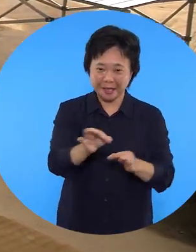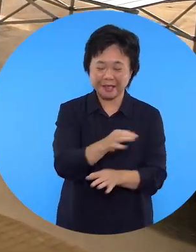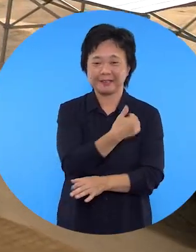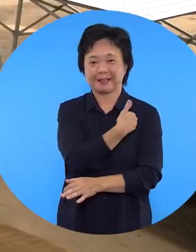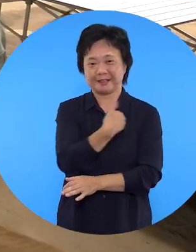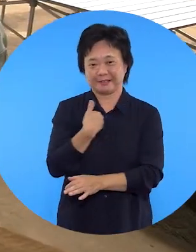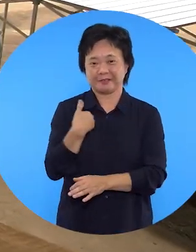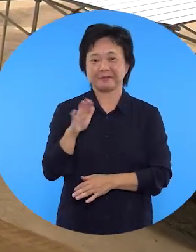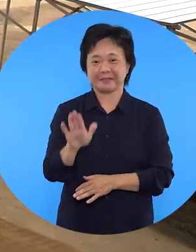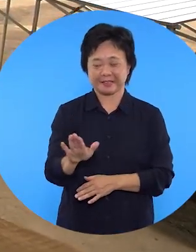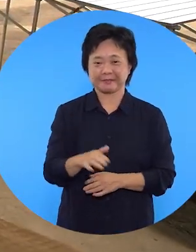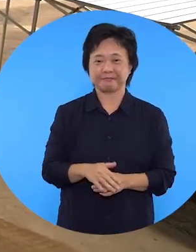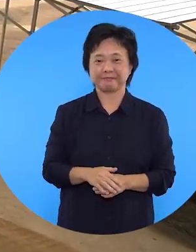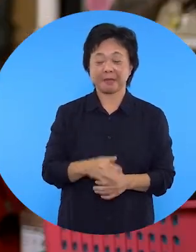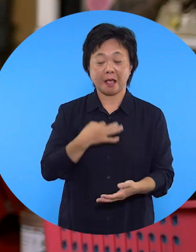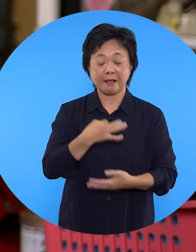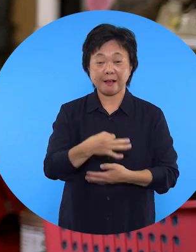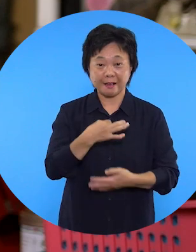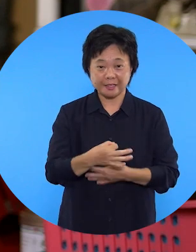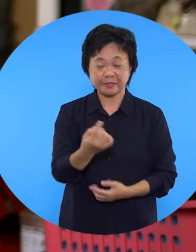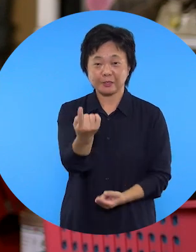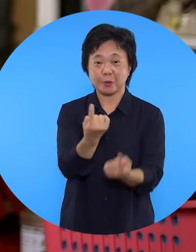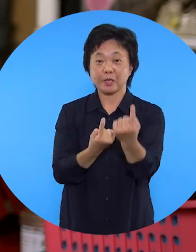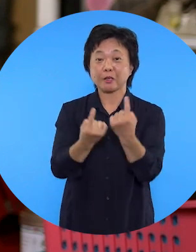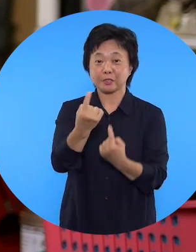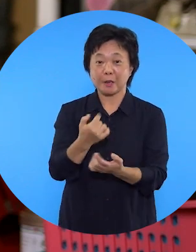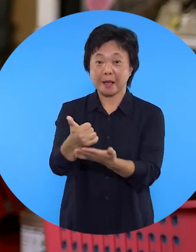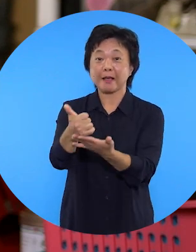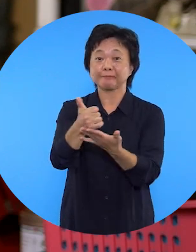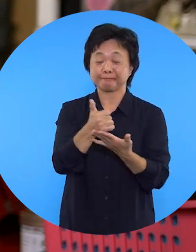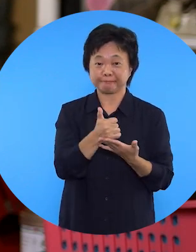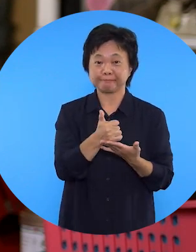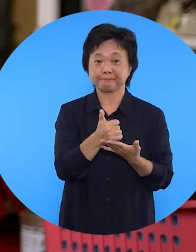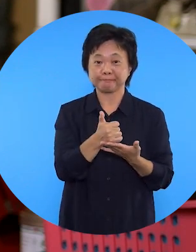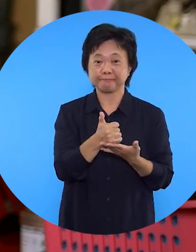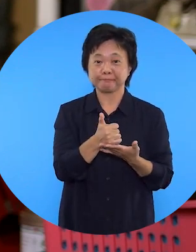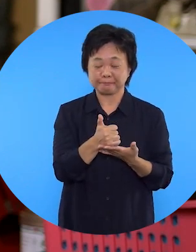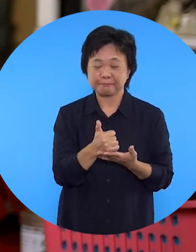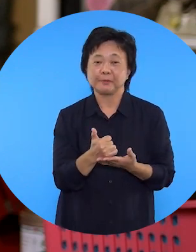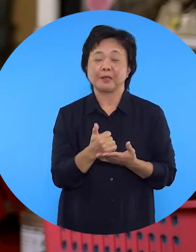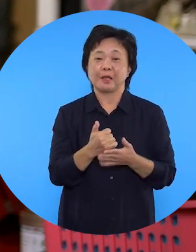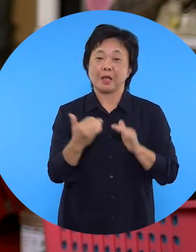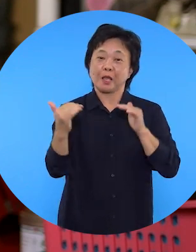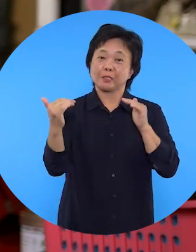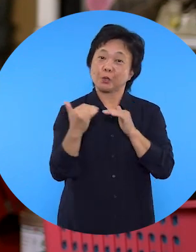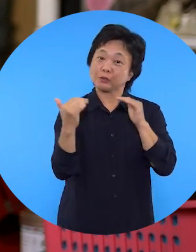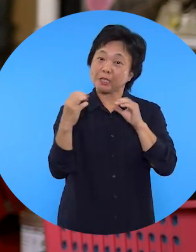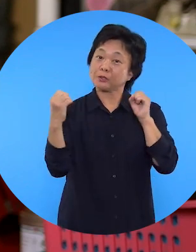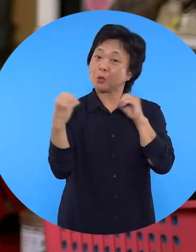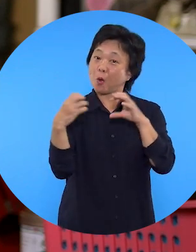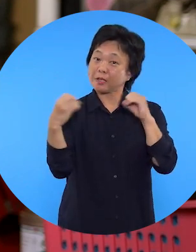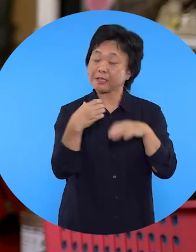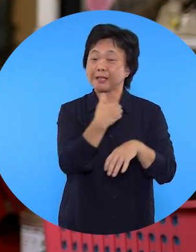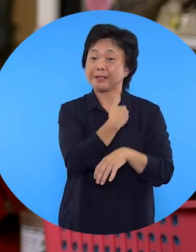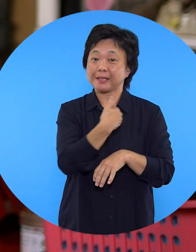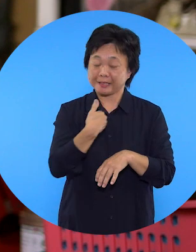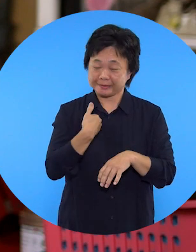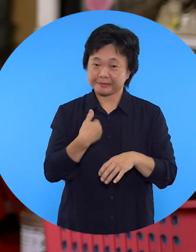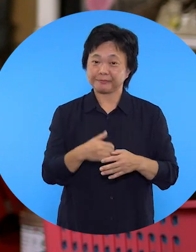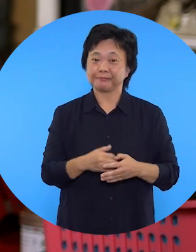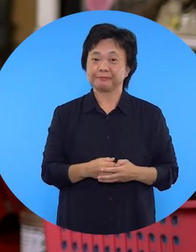に今やっていけている状況です買いに来てくれるお客さんがあの直接お話とかもするの